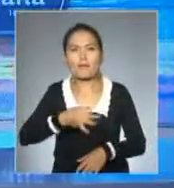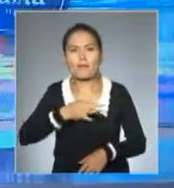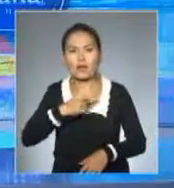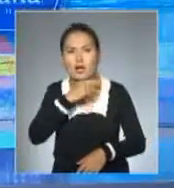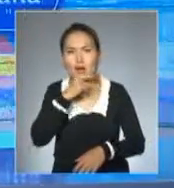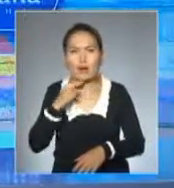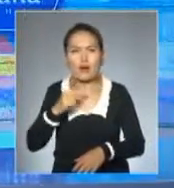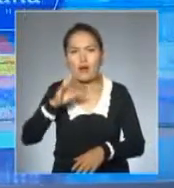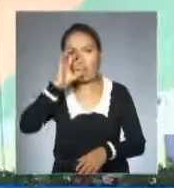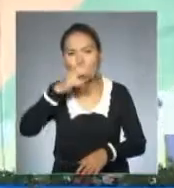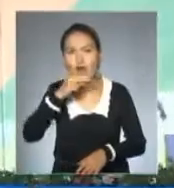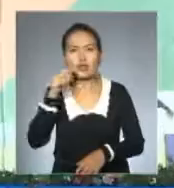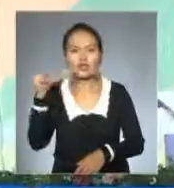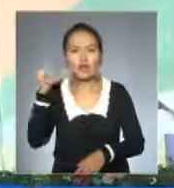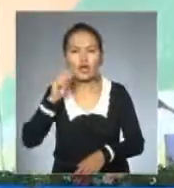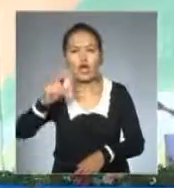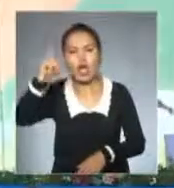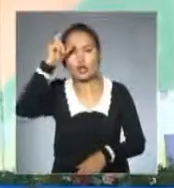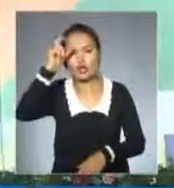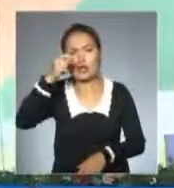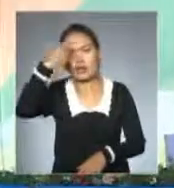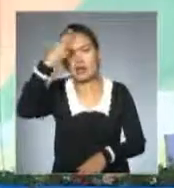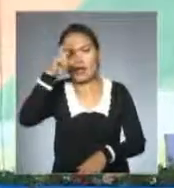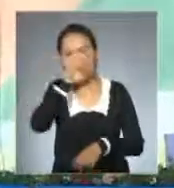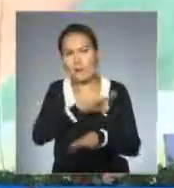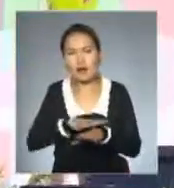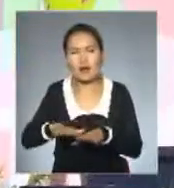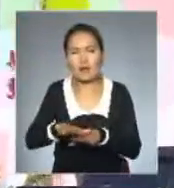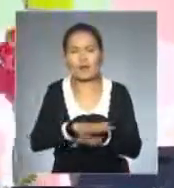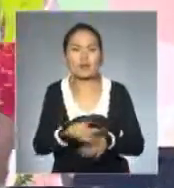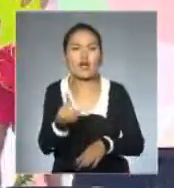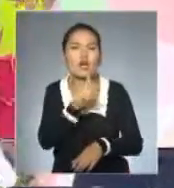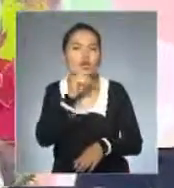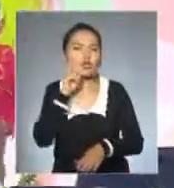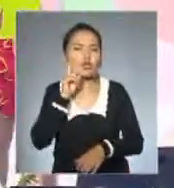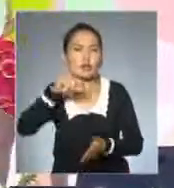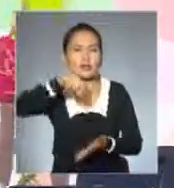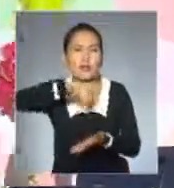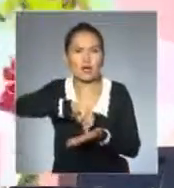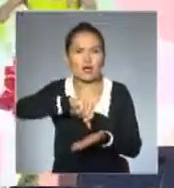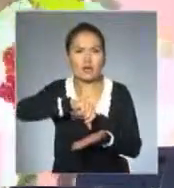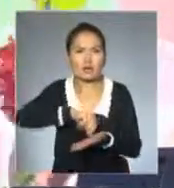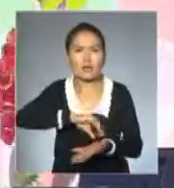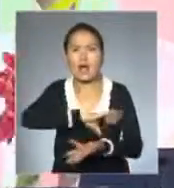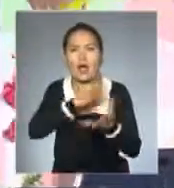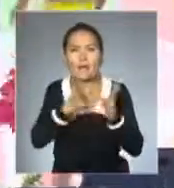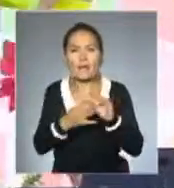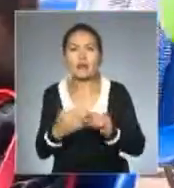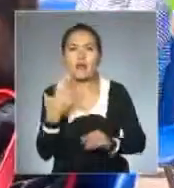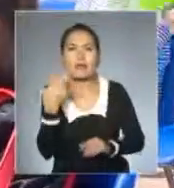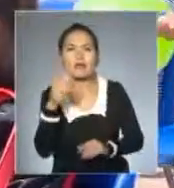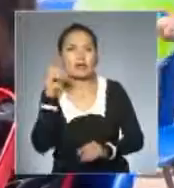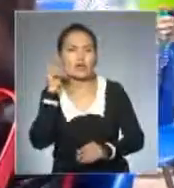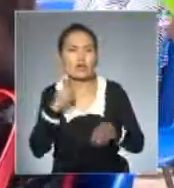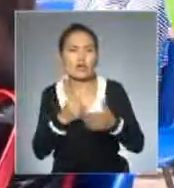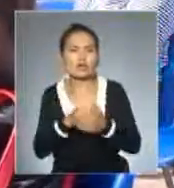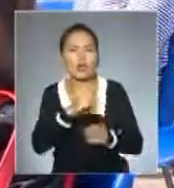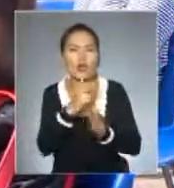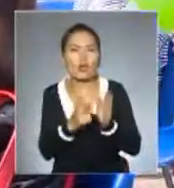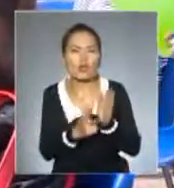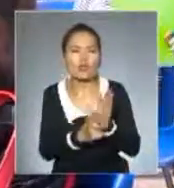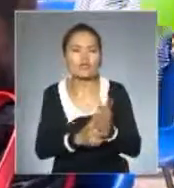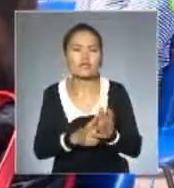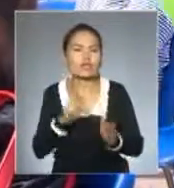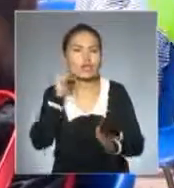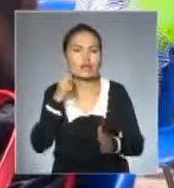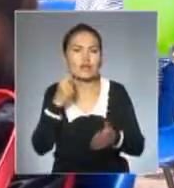Беларусь, Болгария, Қытай, Түркия, Чехия сияқты мемлекеттердің өнерлі өрендер қатысуда. Барлығы 5-тен 18 жасқа дейінгі 500-ге